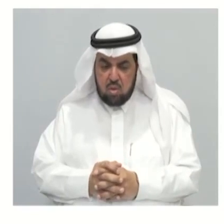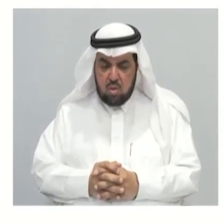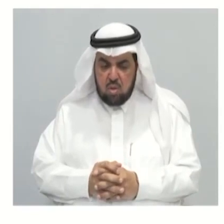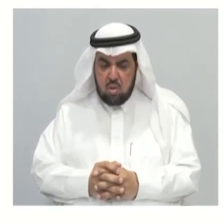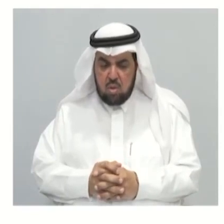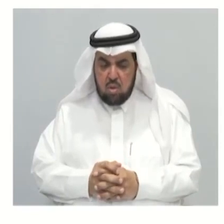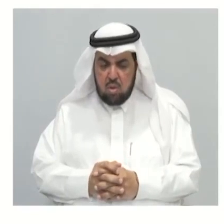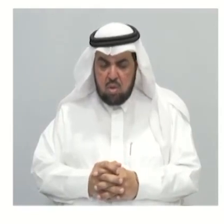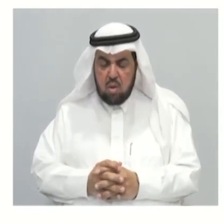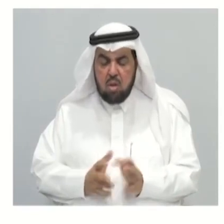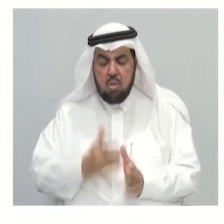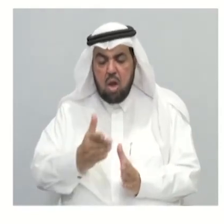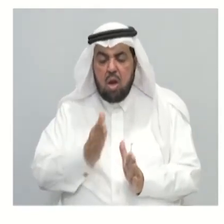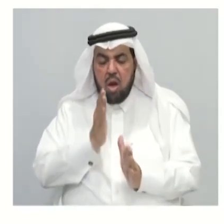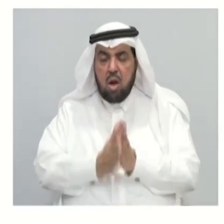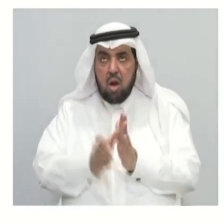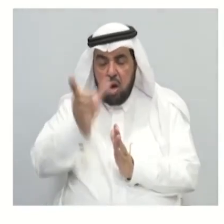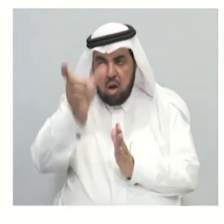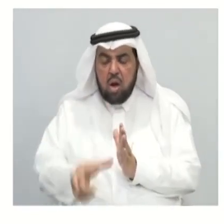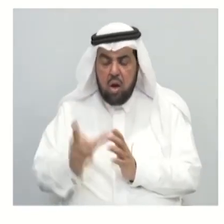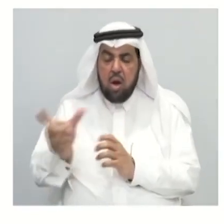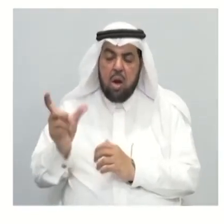المستطيل بعد ذلك من